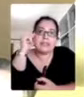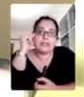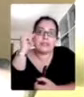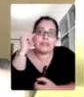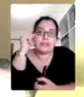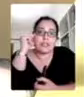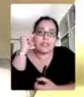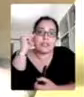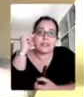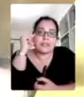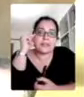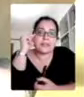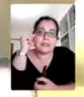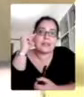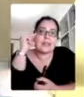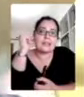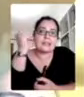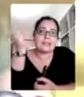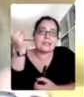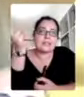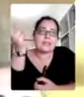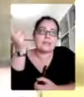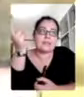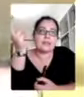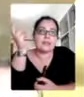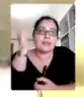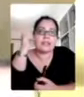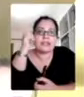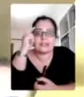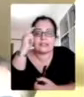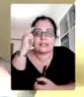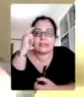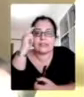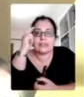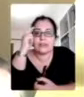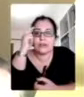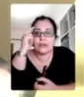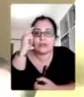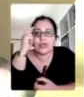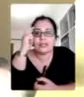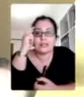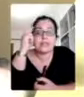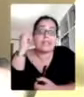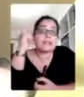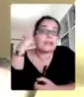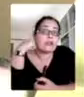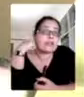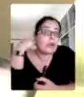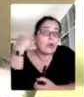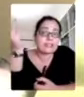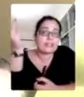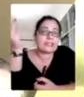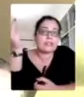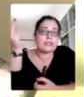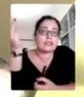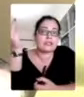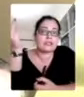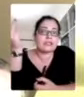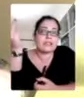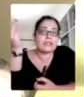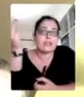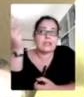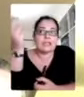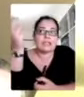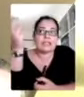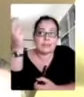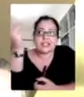en bilgili gördüğüm kişilerden bir tanesi, hayatımda yaşadığım en büyük hayal kırıklıklarından biri olmuştu. Adam teoriyi o kadar iyi biliyordu